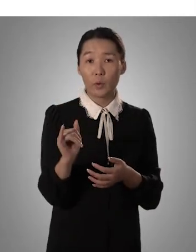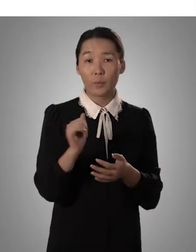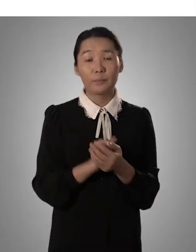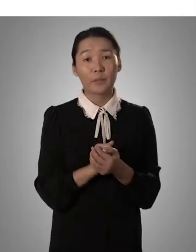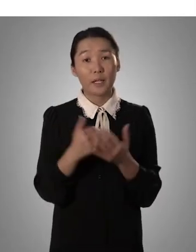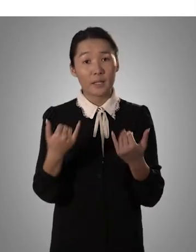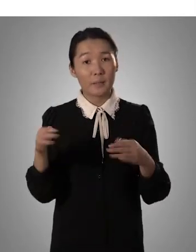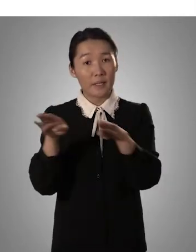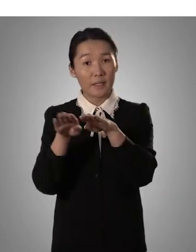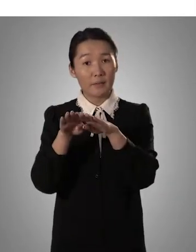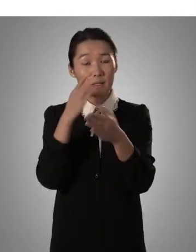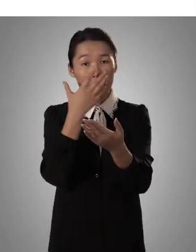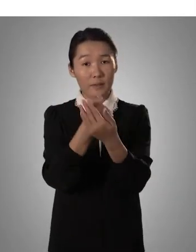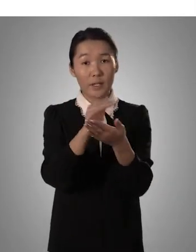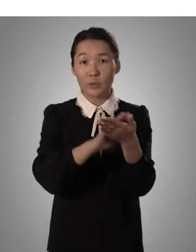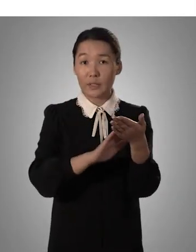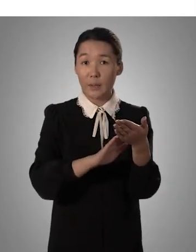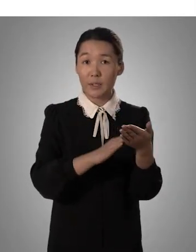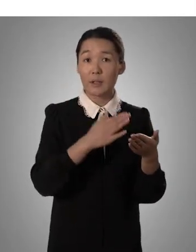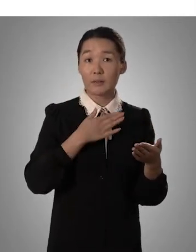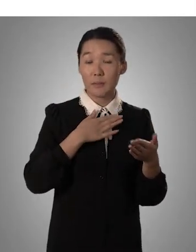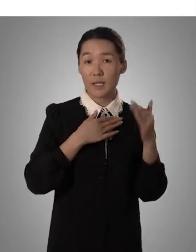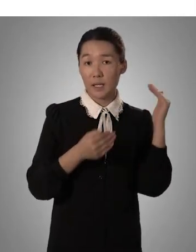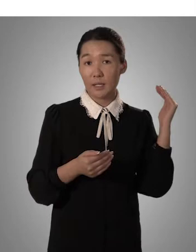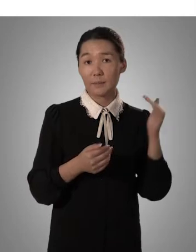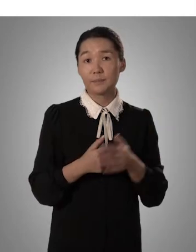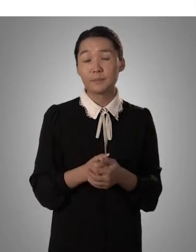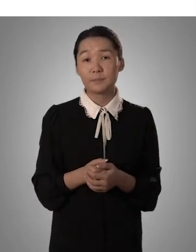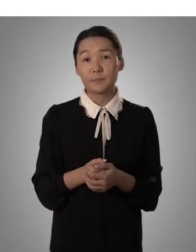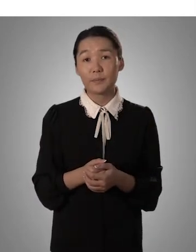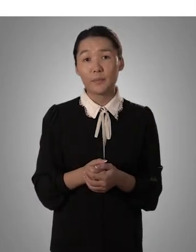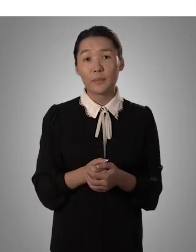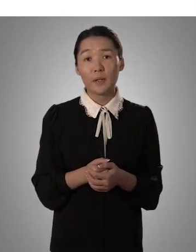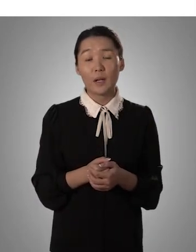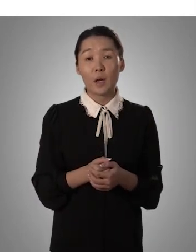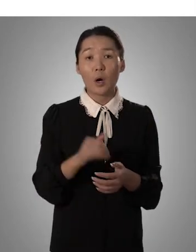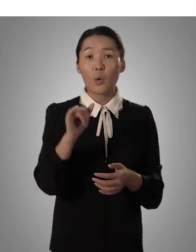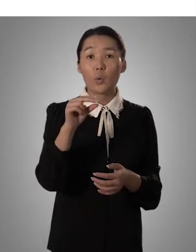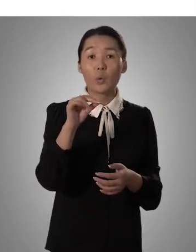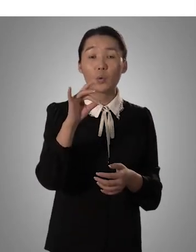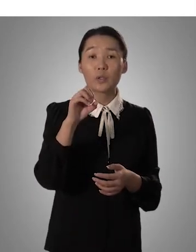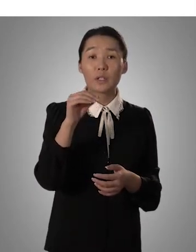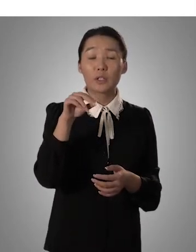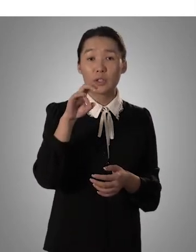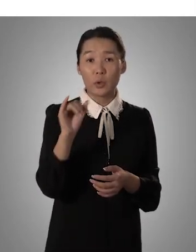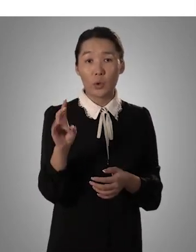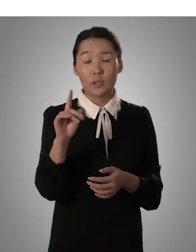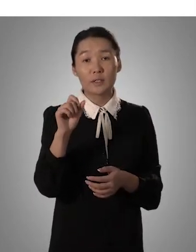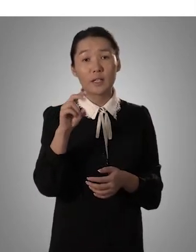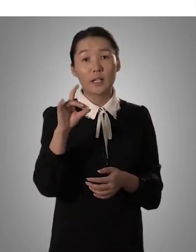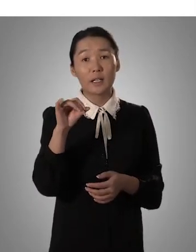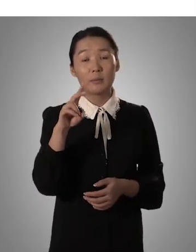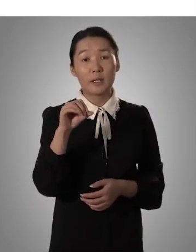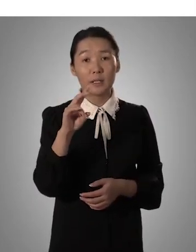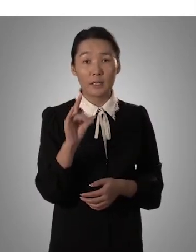сравните свою запись с магией учрежден закреплены покрыт